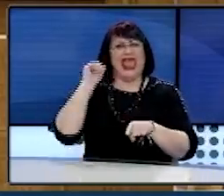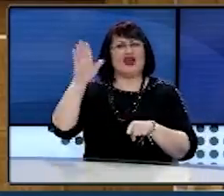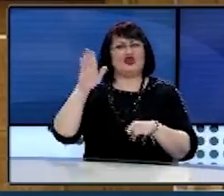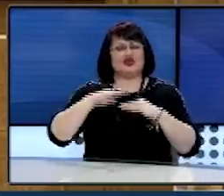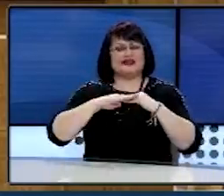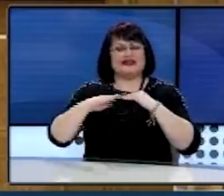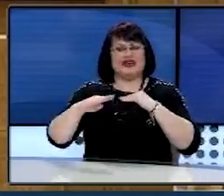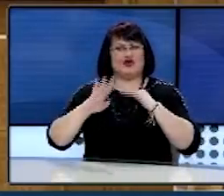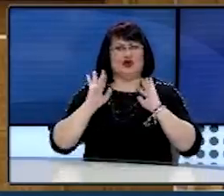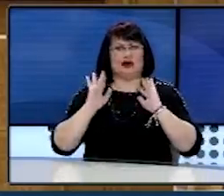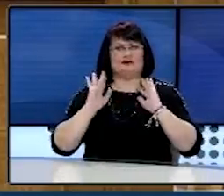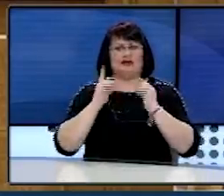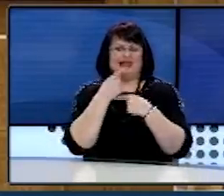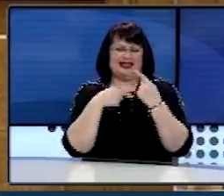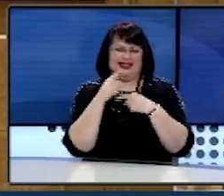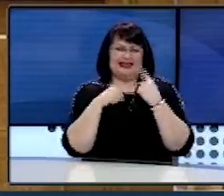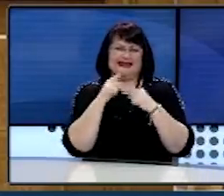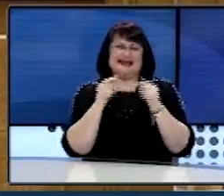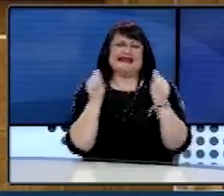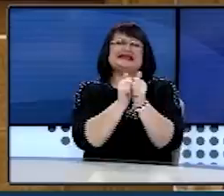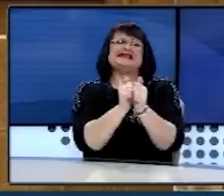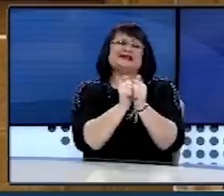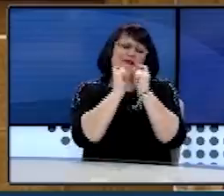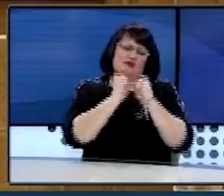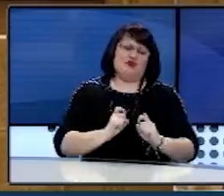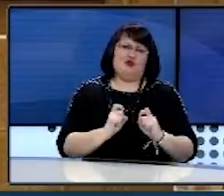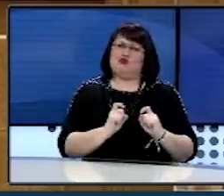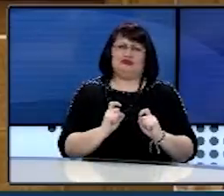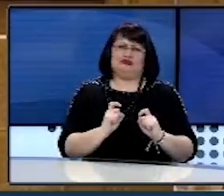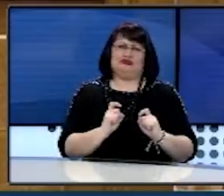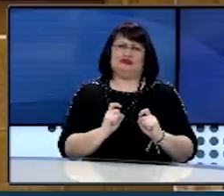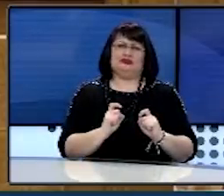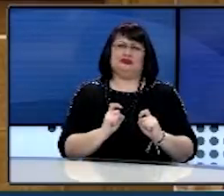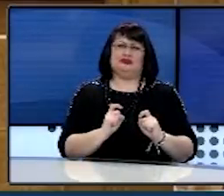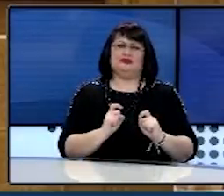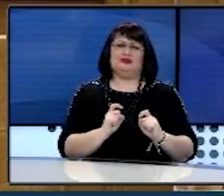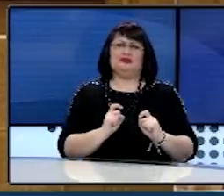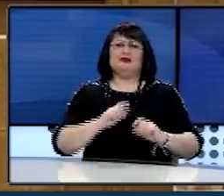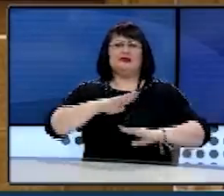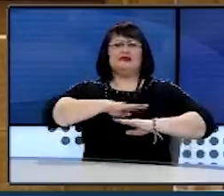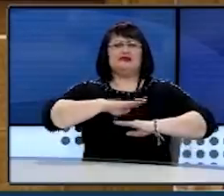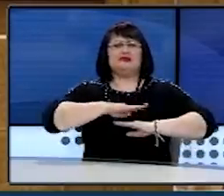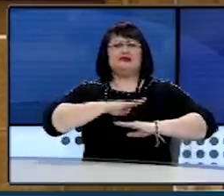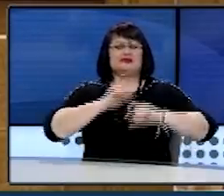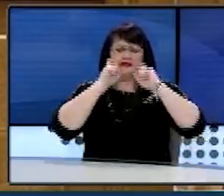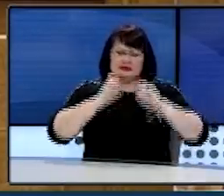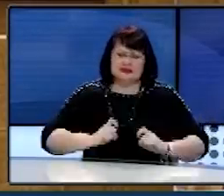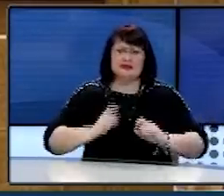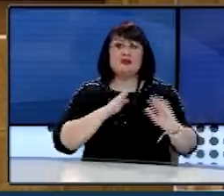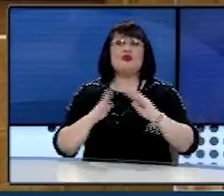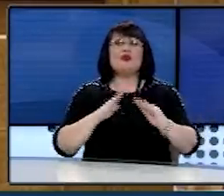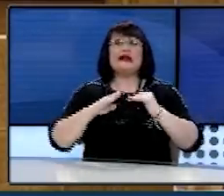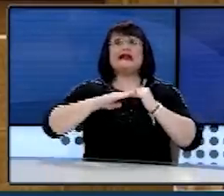συνόρων, στο όνομα των δήθεν συμμαχικών υποχρεώσεων. Οι ένοπλες δυνάμεις έχουν καθήκον να υπερασπίζουν